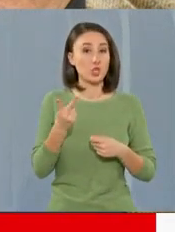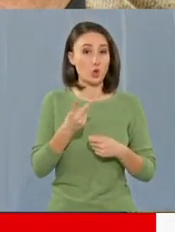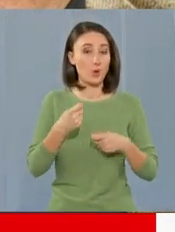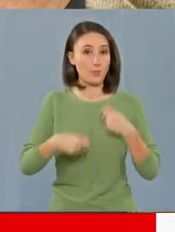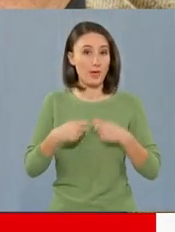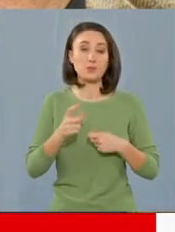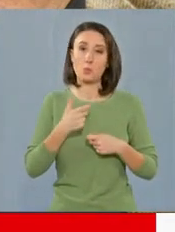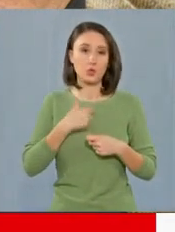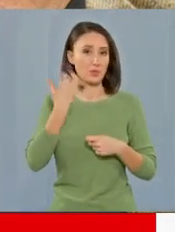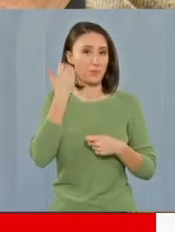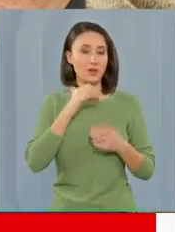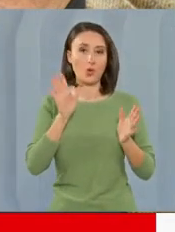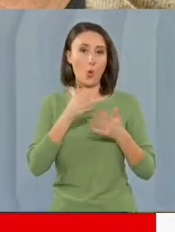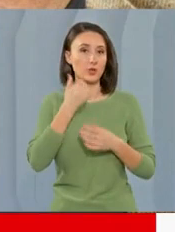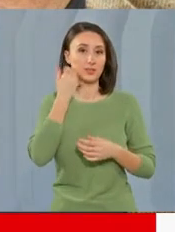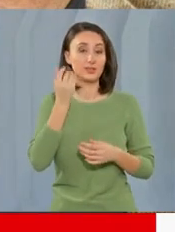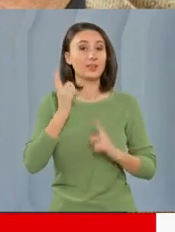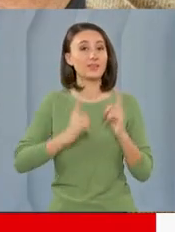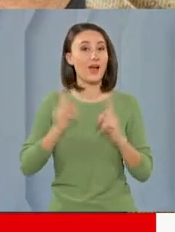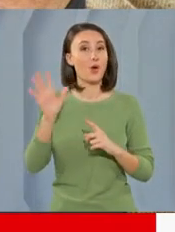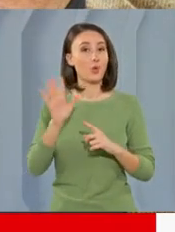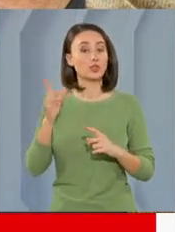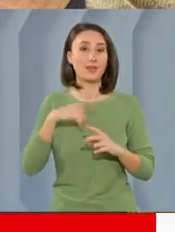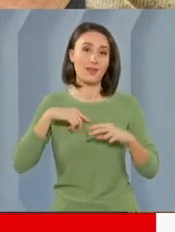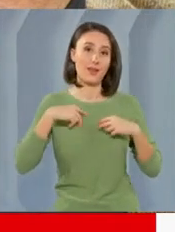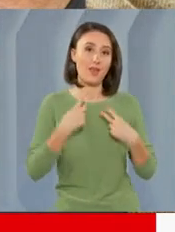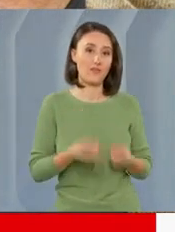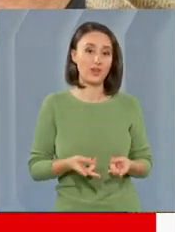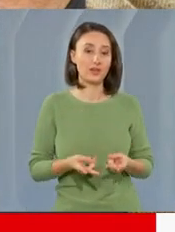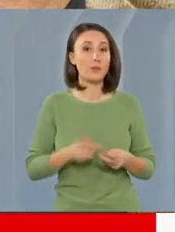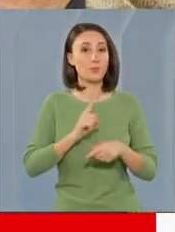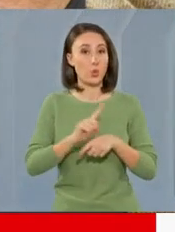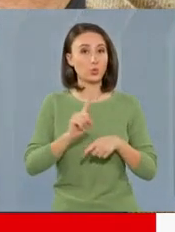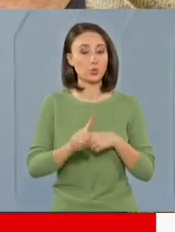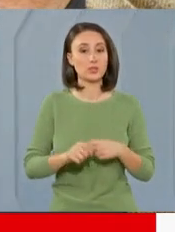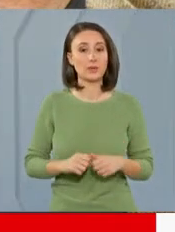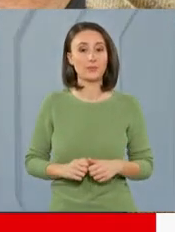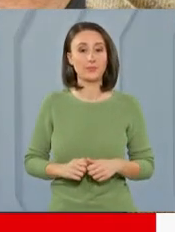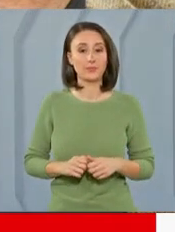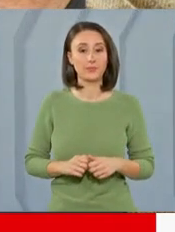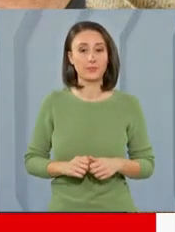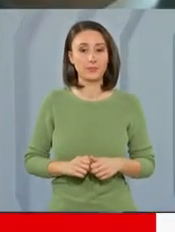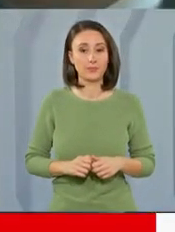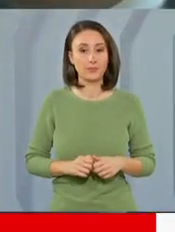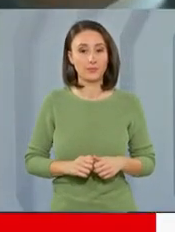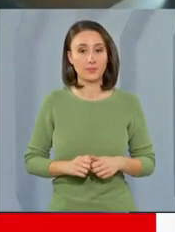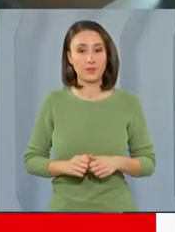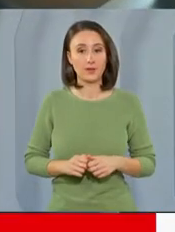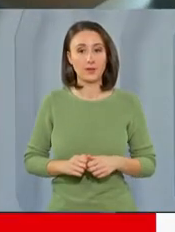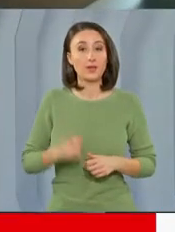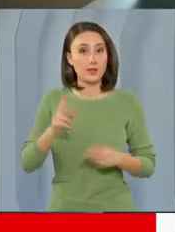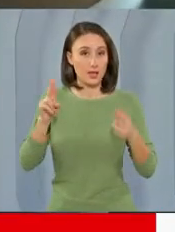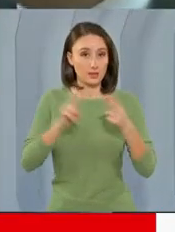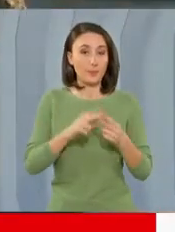pot pierde oricând, în momentul în care Occidentul ar reveni la producție manufacturieră de bunuri de care are nevoie. Și s-a